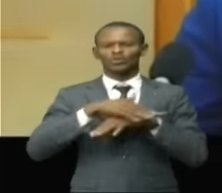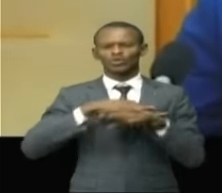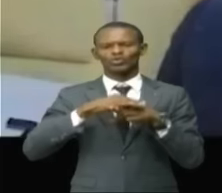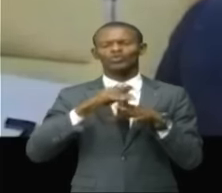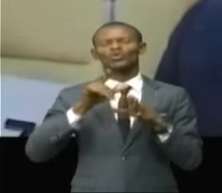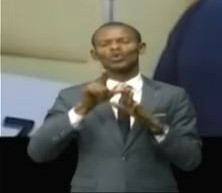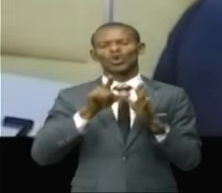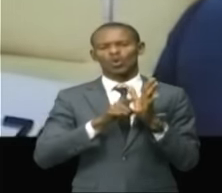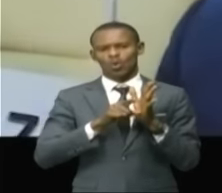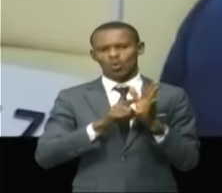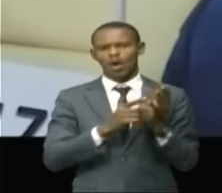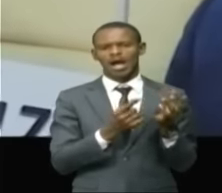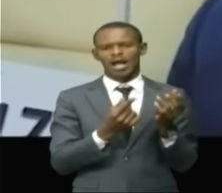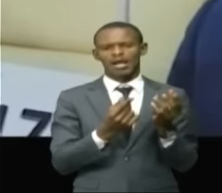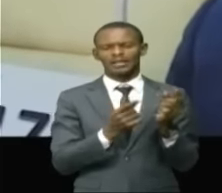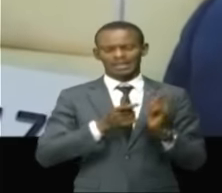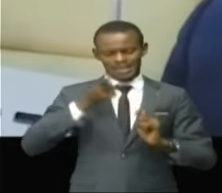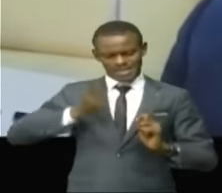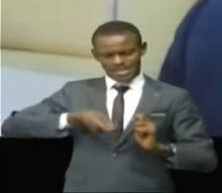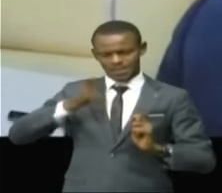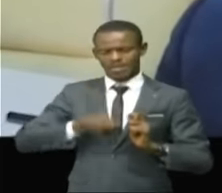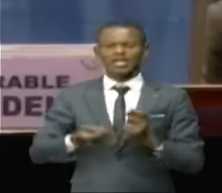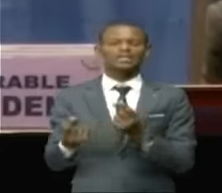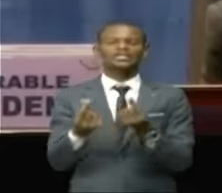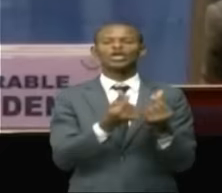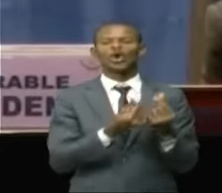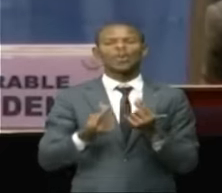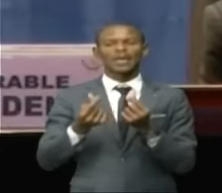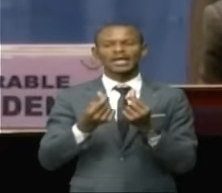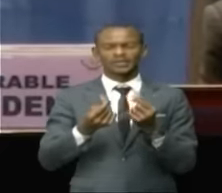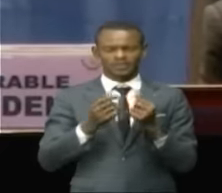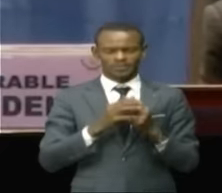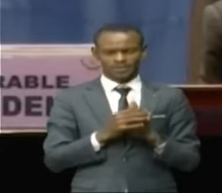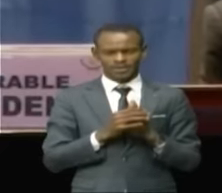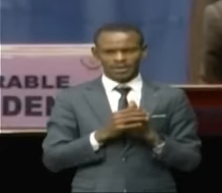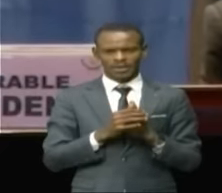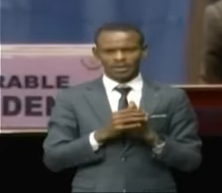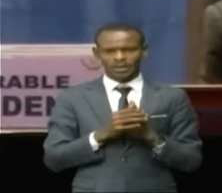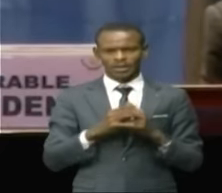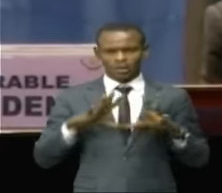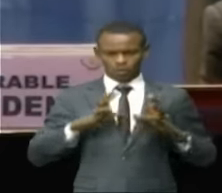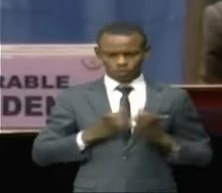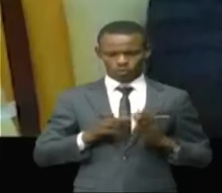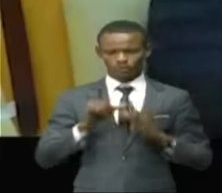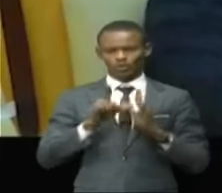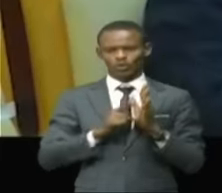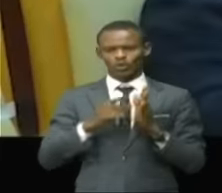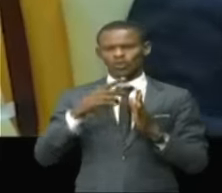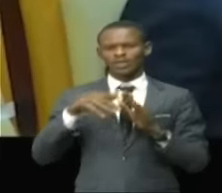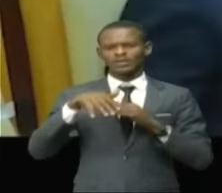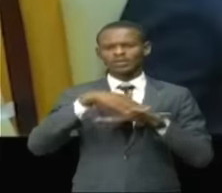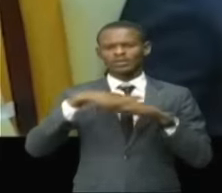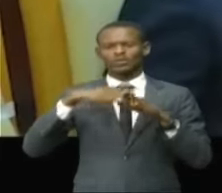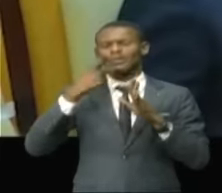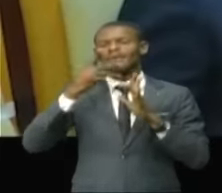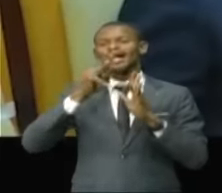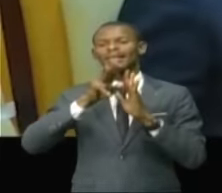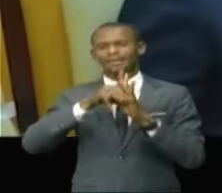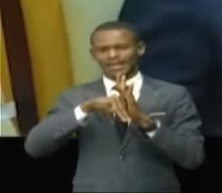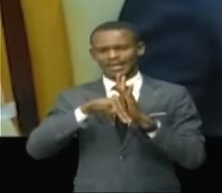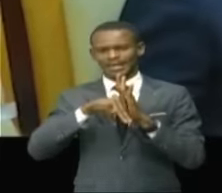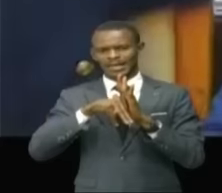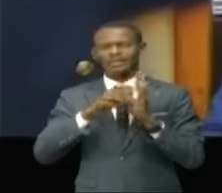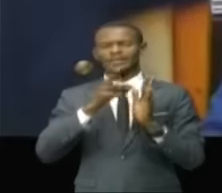La proposition de loi sur la sécurité sociale des parlementaires a été votée par 296 sur les 297